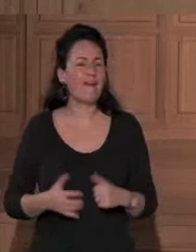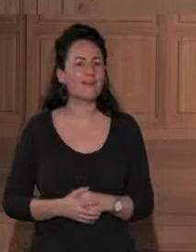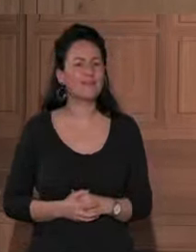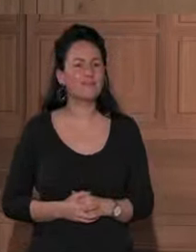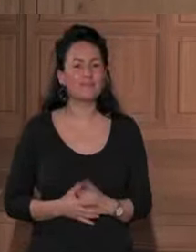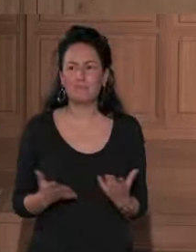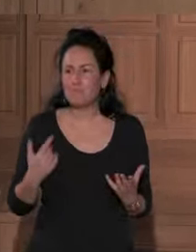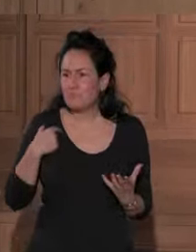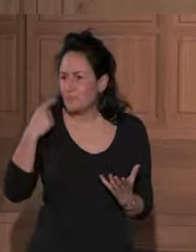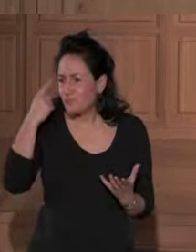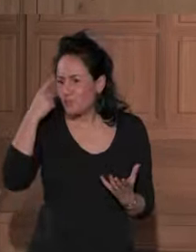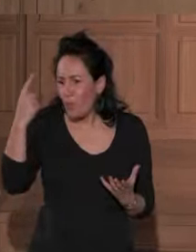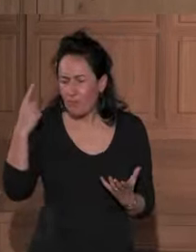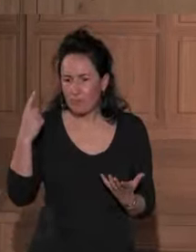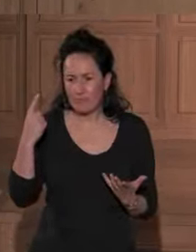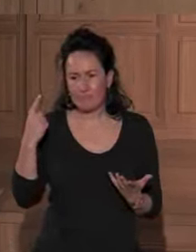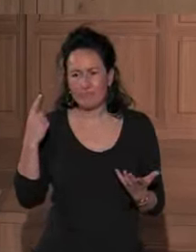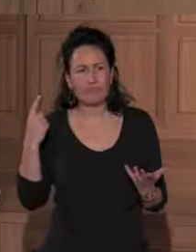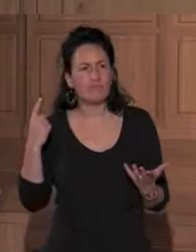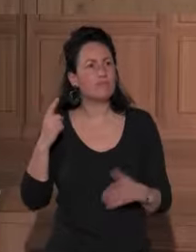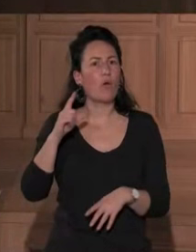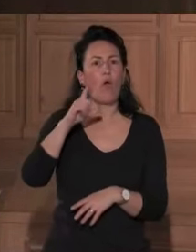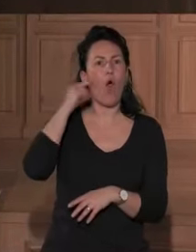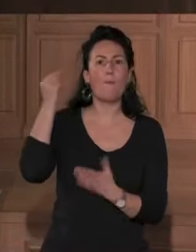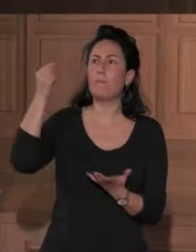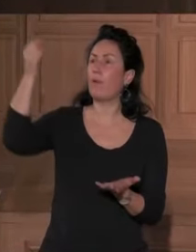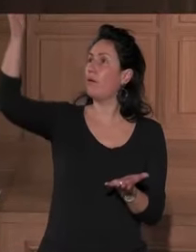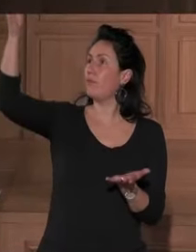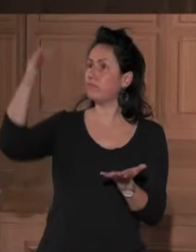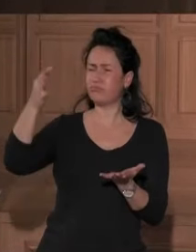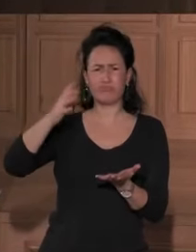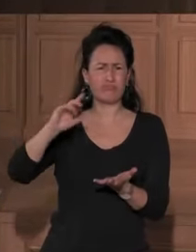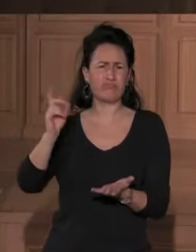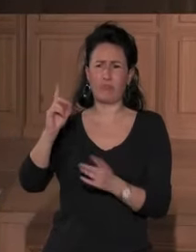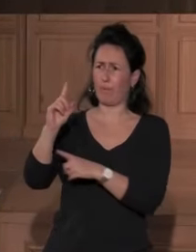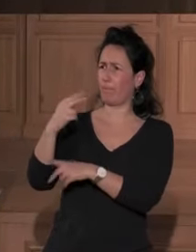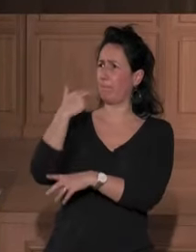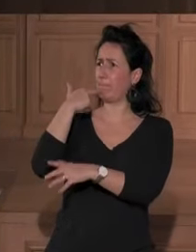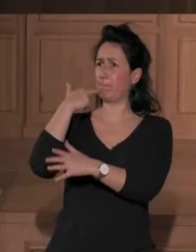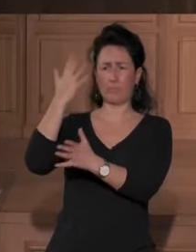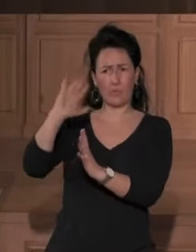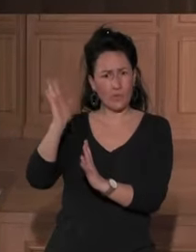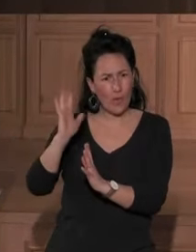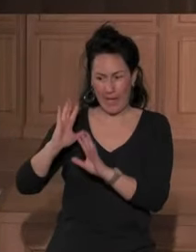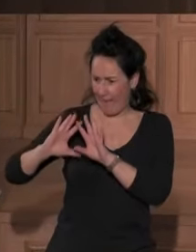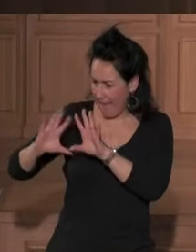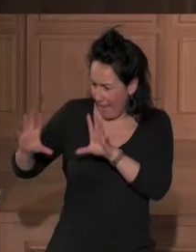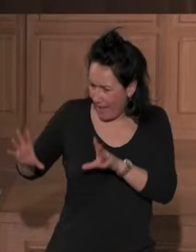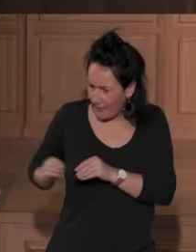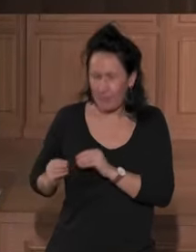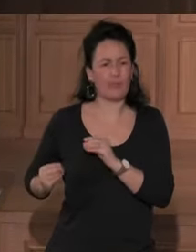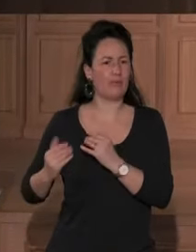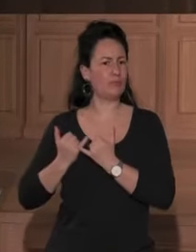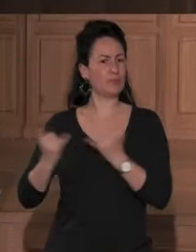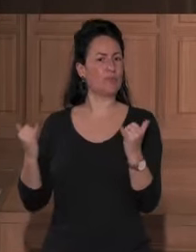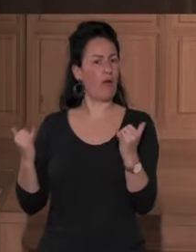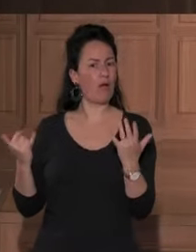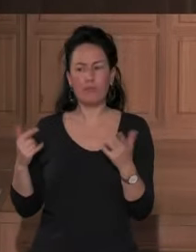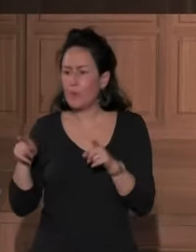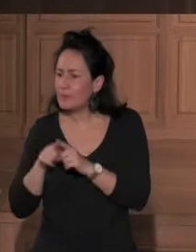crois qu'un homme providentiel, j'y crois pas trop. Je crois aux équipes, moi. Moi, je suis bienveillant envers les salariés, parce que les salariés sont bienveillants envers les